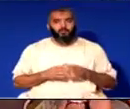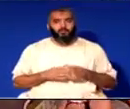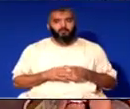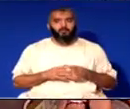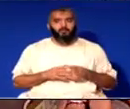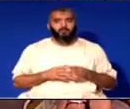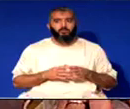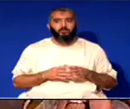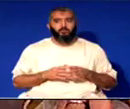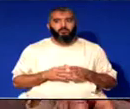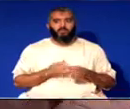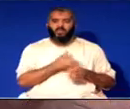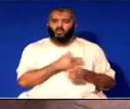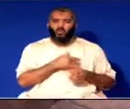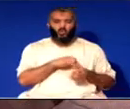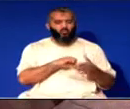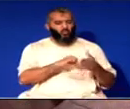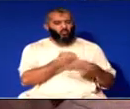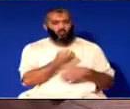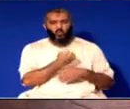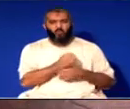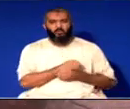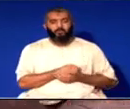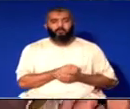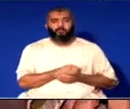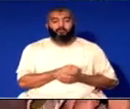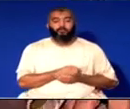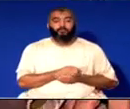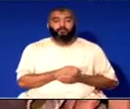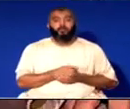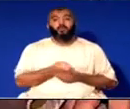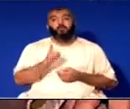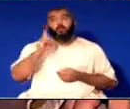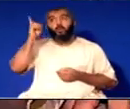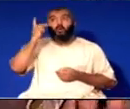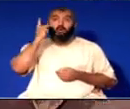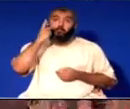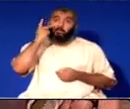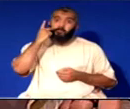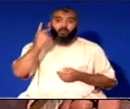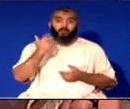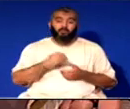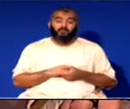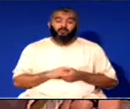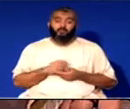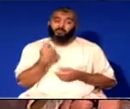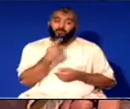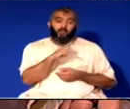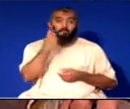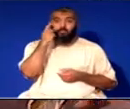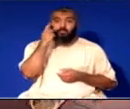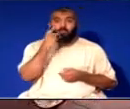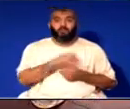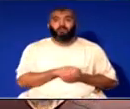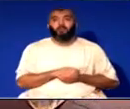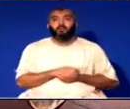بالله. ولكن يبقى مهما كان يبقى هو باباهم نقولوا للحاجه يبقى باباهم وحنا